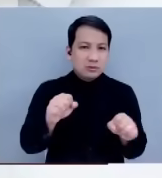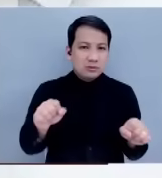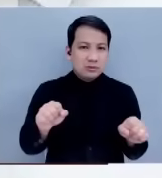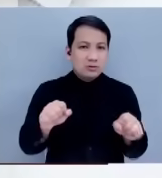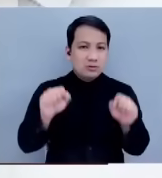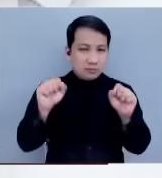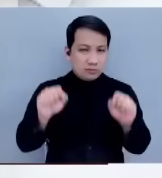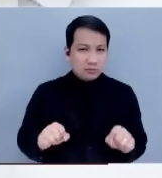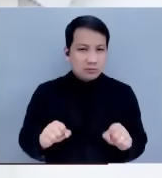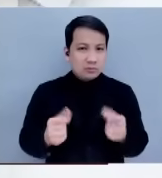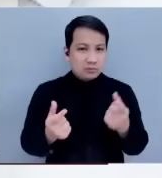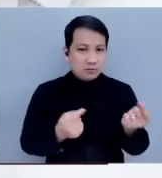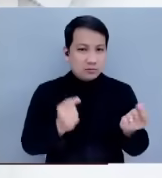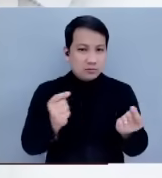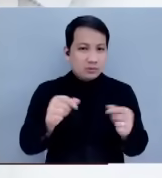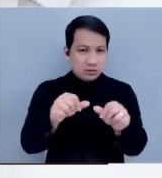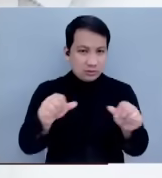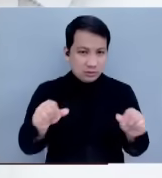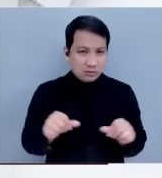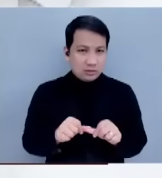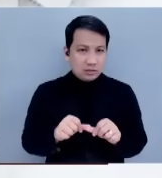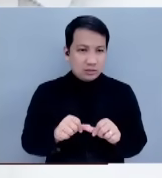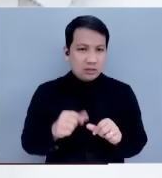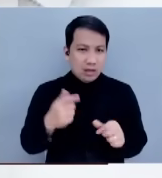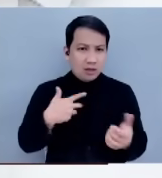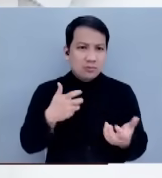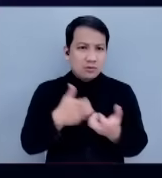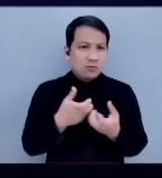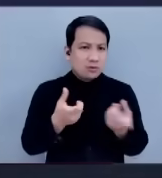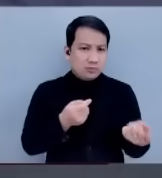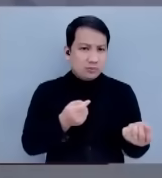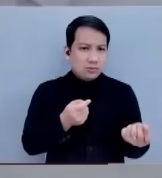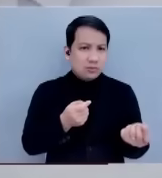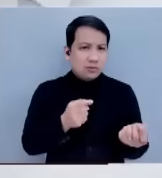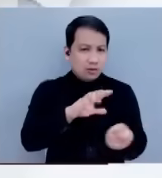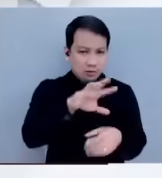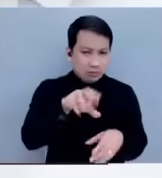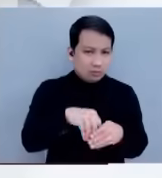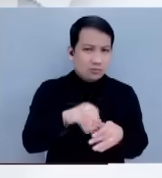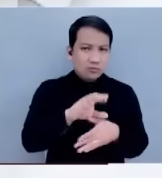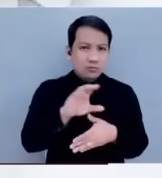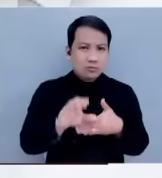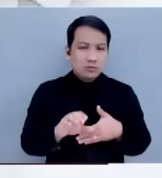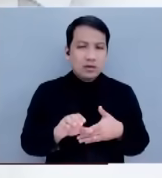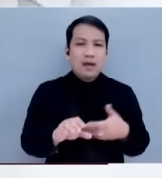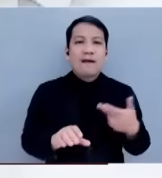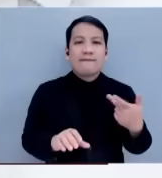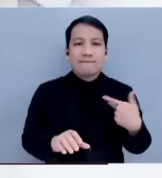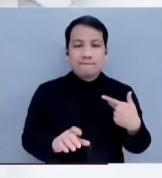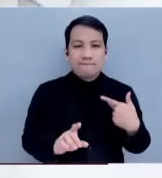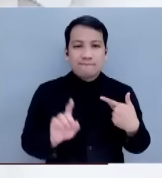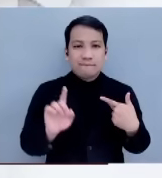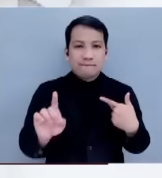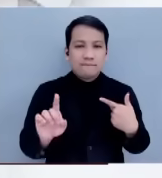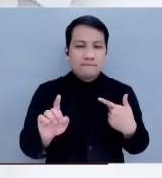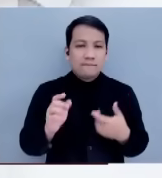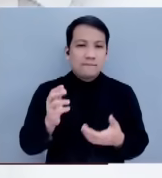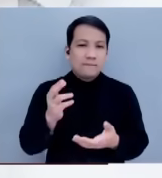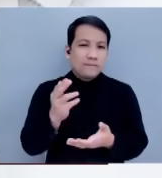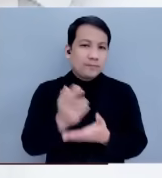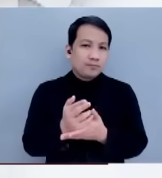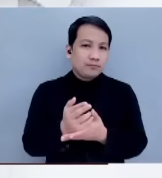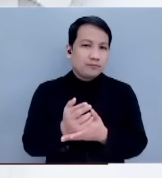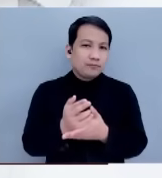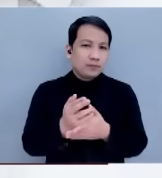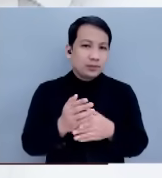can implement doon sa area na yan have been already incorporated. In fact, meron po mga reinforced concrete barriers